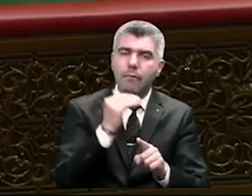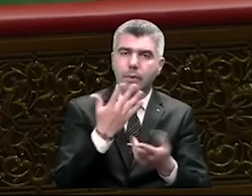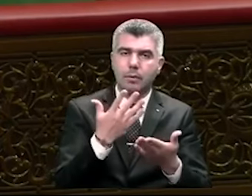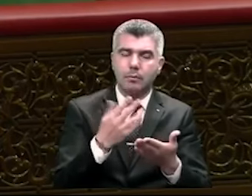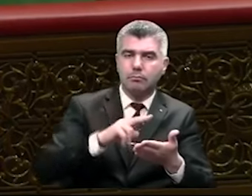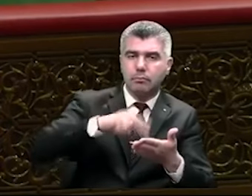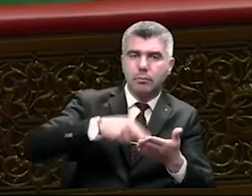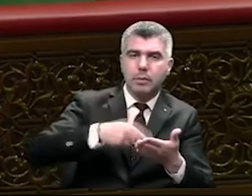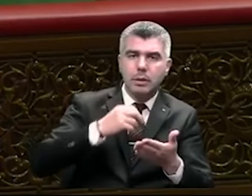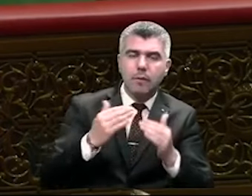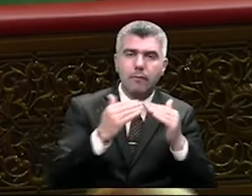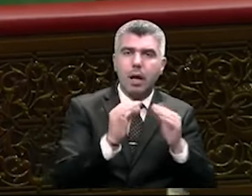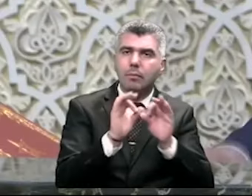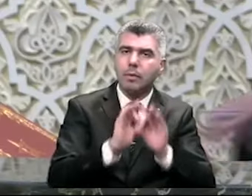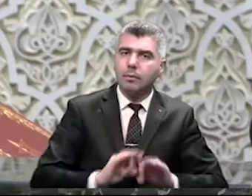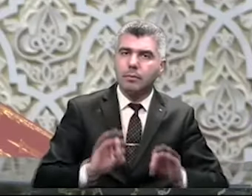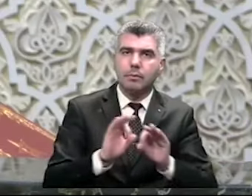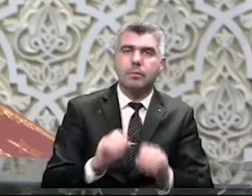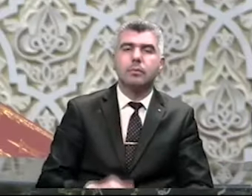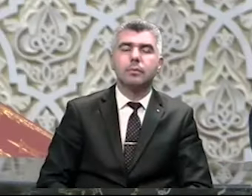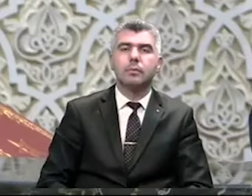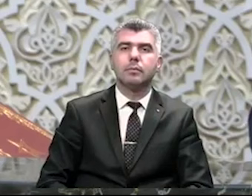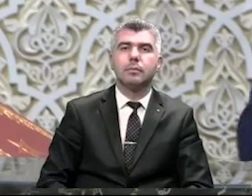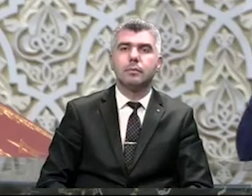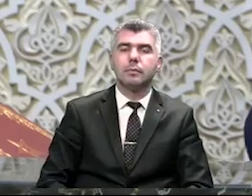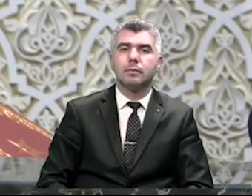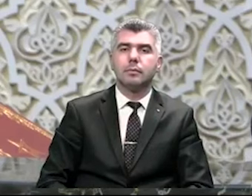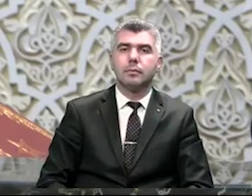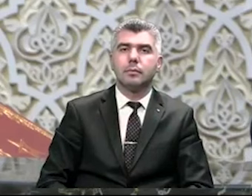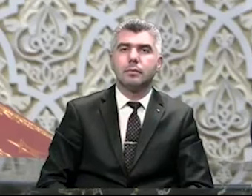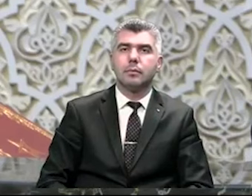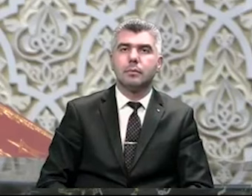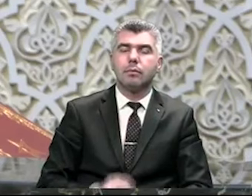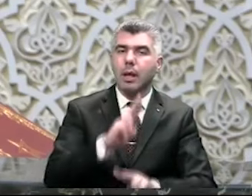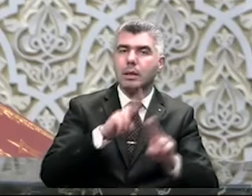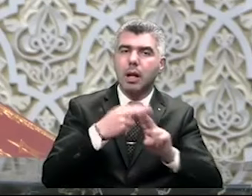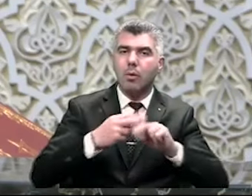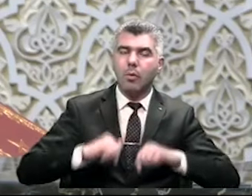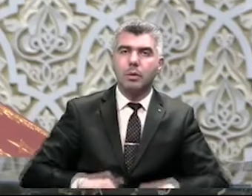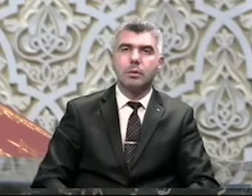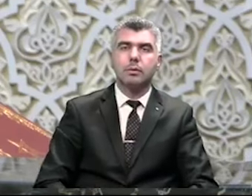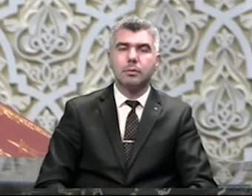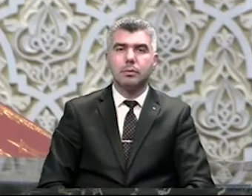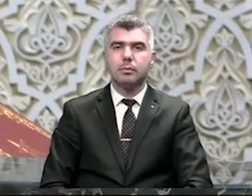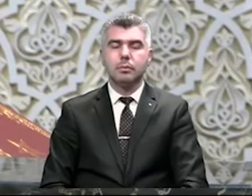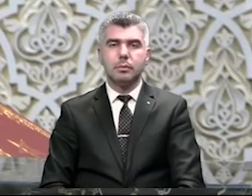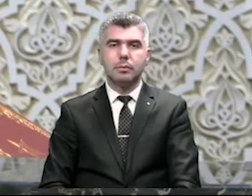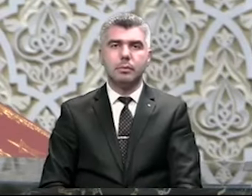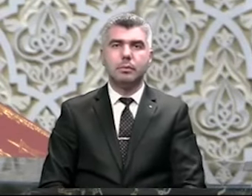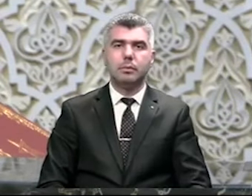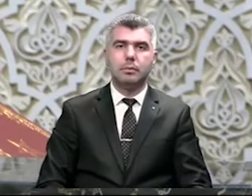تحض بواحد التوافق شكرا المستشار المحترم جواب السيد الوزير تفضلوا على السؤال الخامس